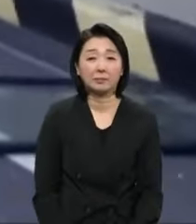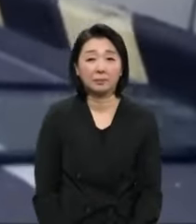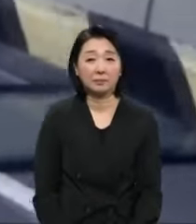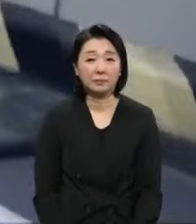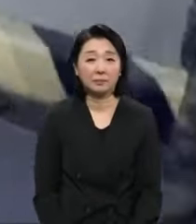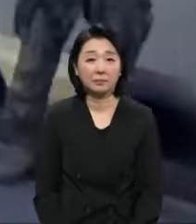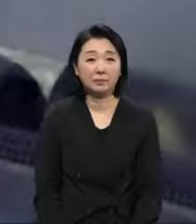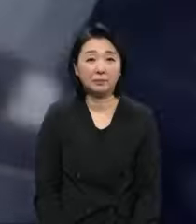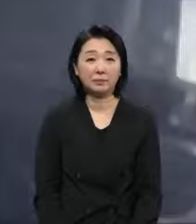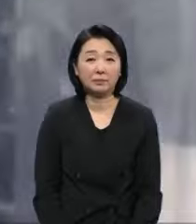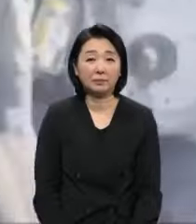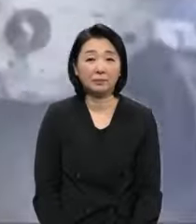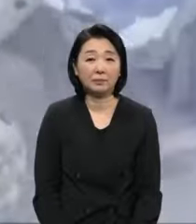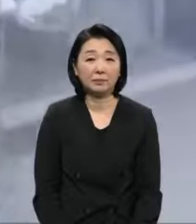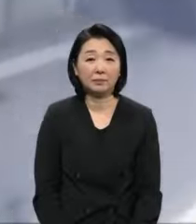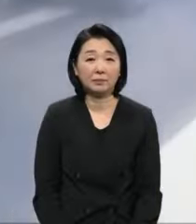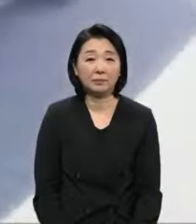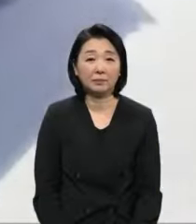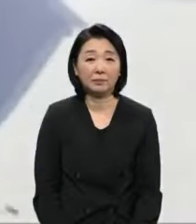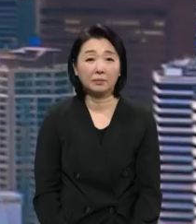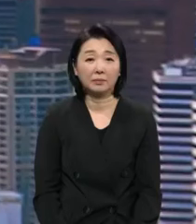JTBC 하이비입니다.